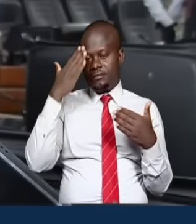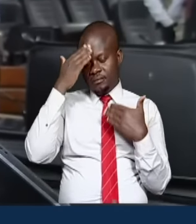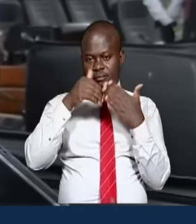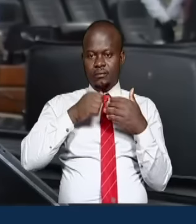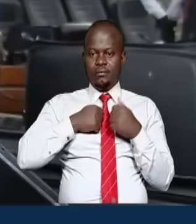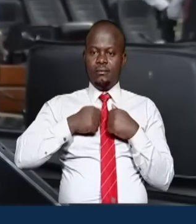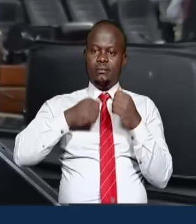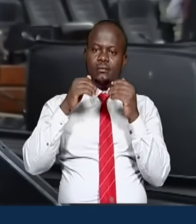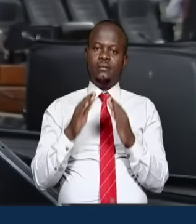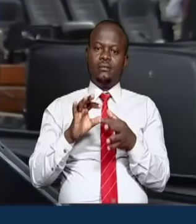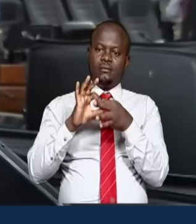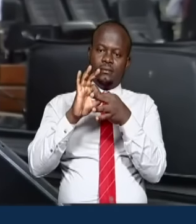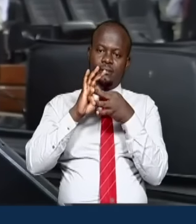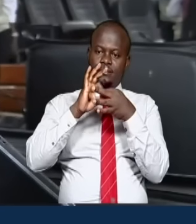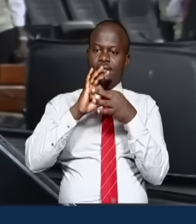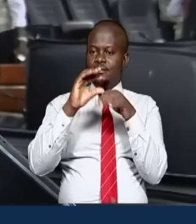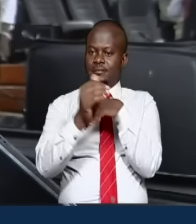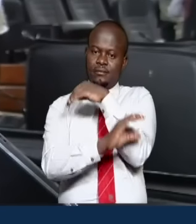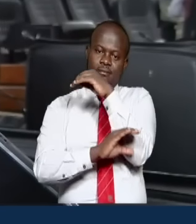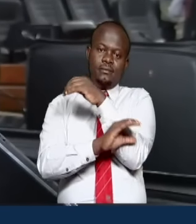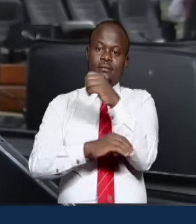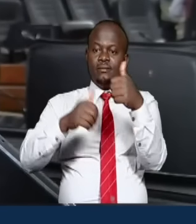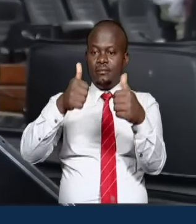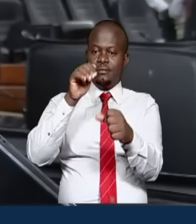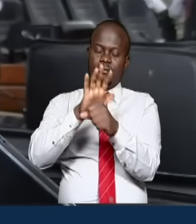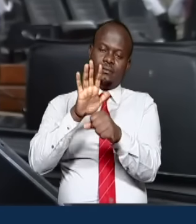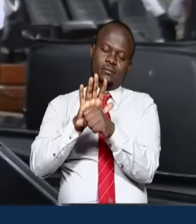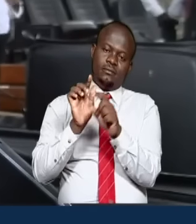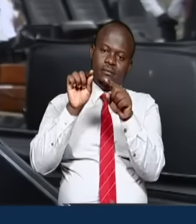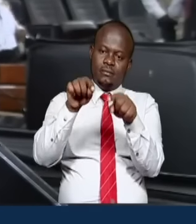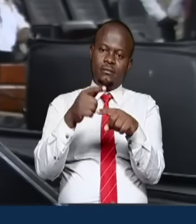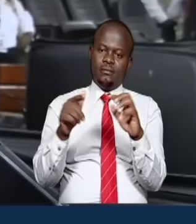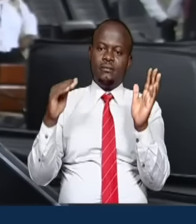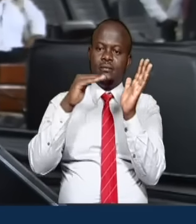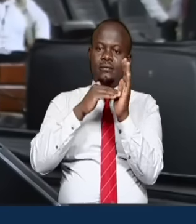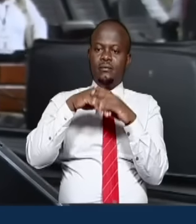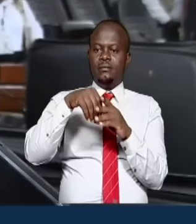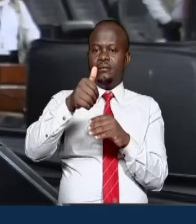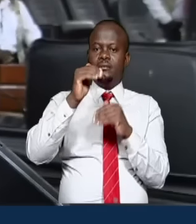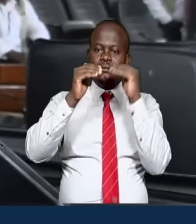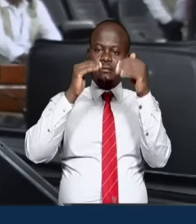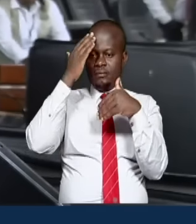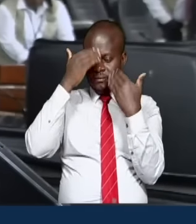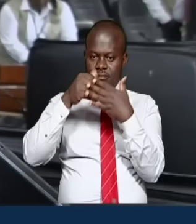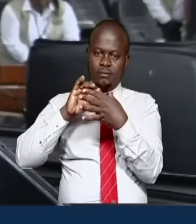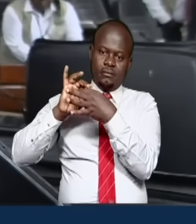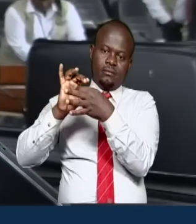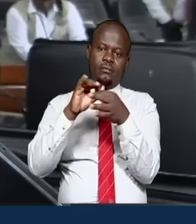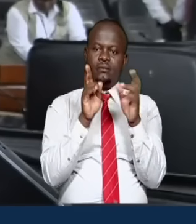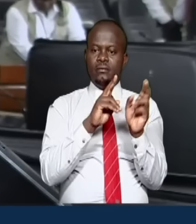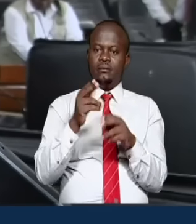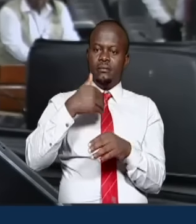Rwanda rubana n'amahanga benshi baza nanone no muri urwo rwego rw'ubufatanye